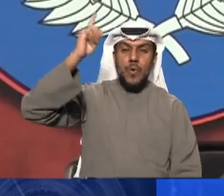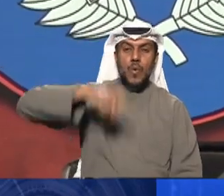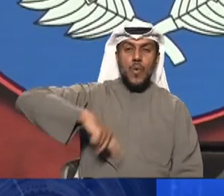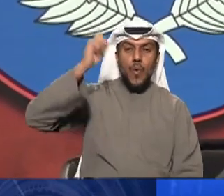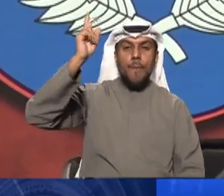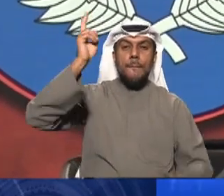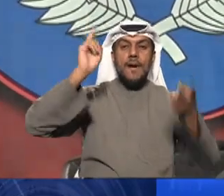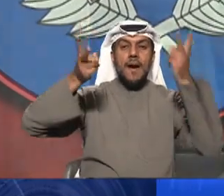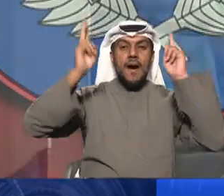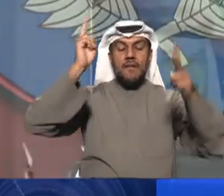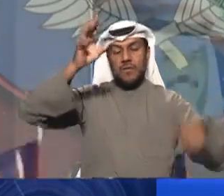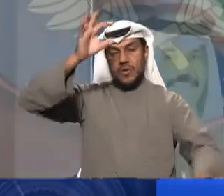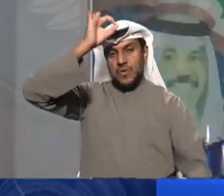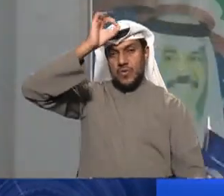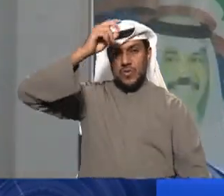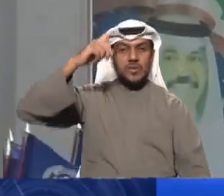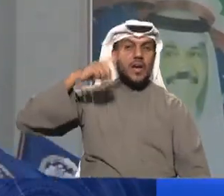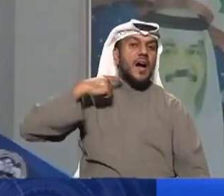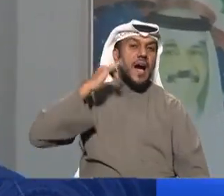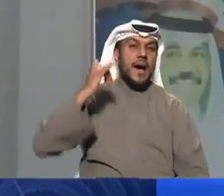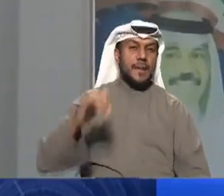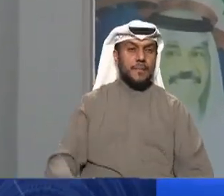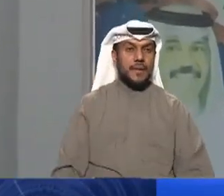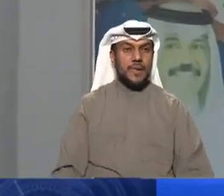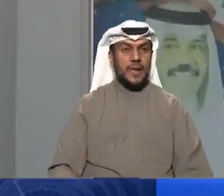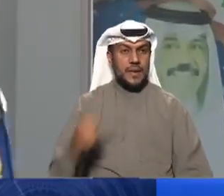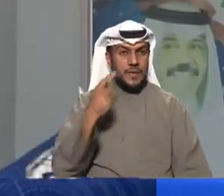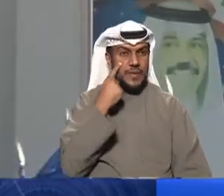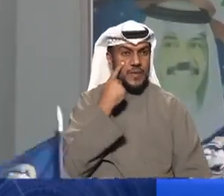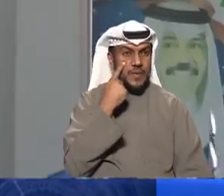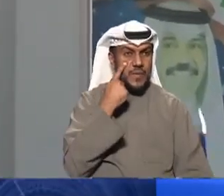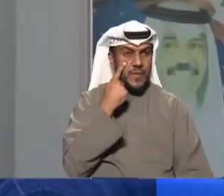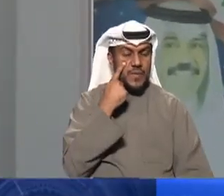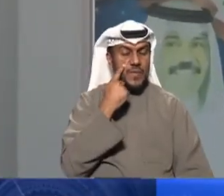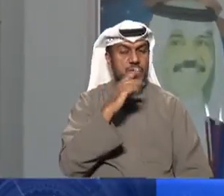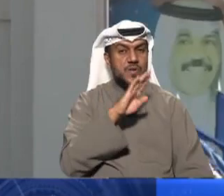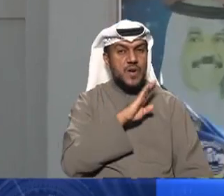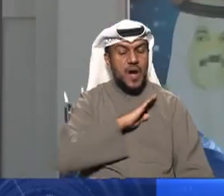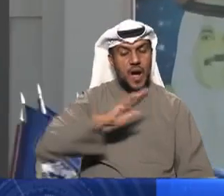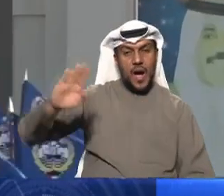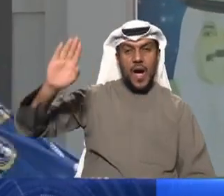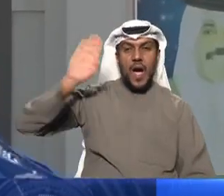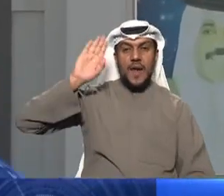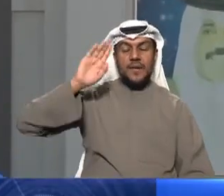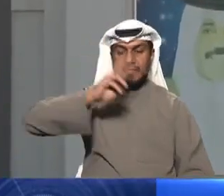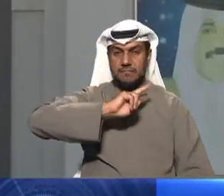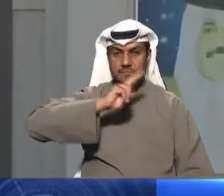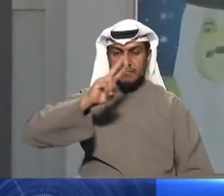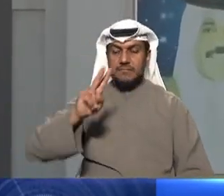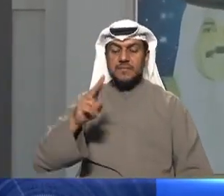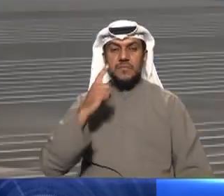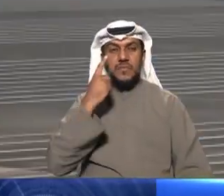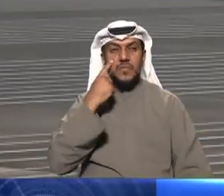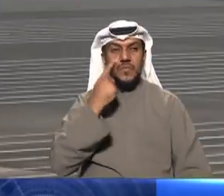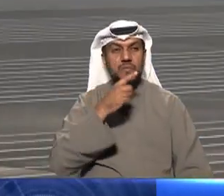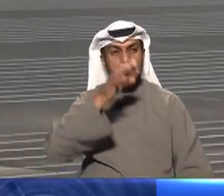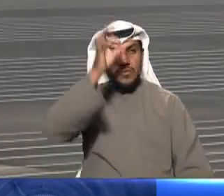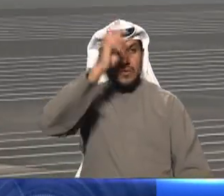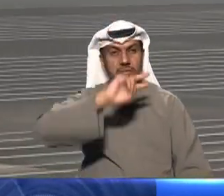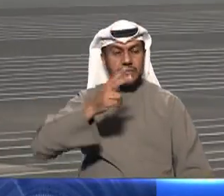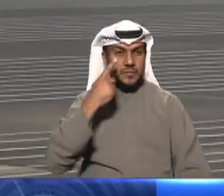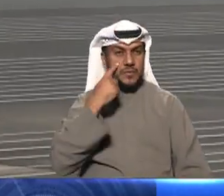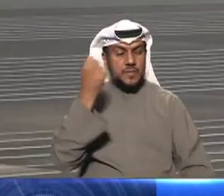بجهود رجال الأمن. تلاه طابور العرض العسكري والذي شارك فيه عدة قطاعات من وزارة الداخلية